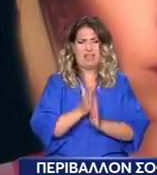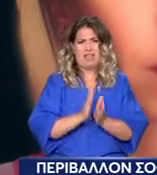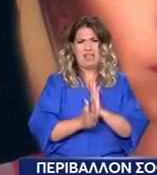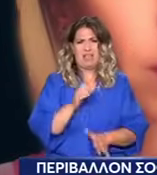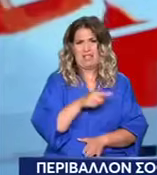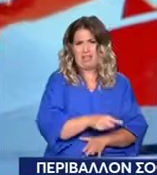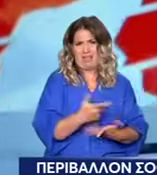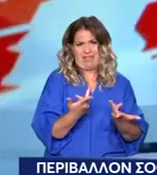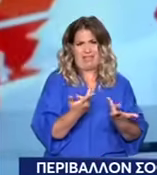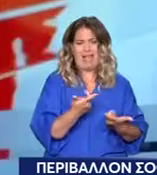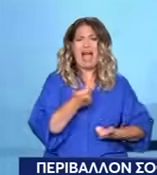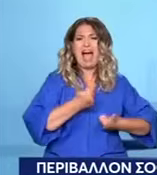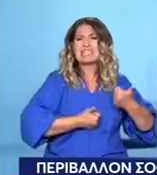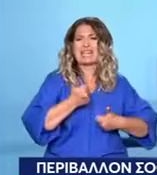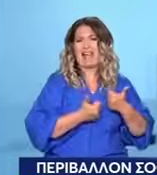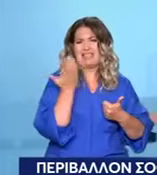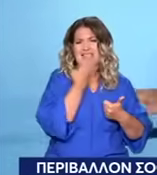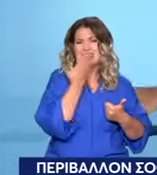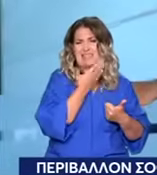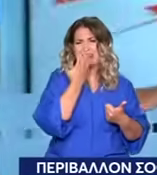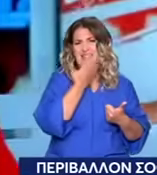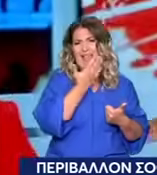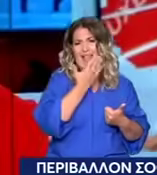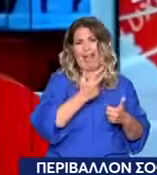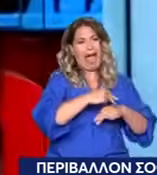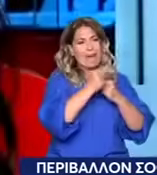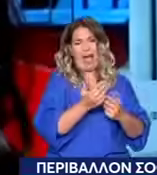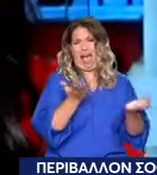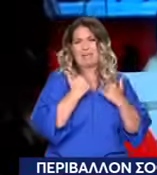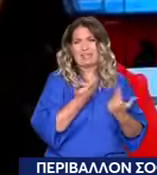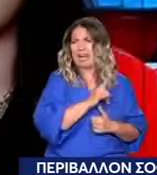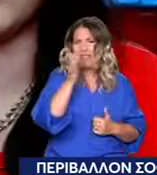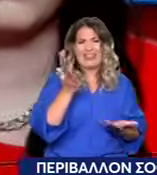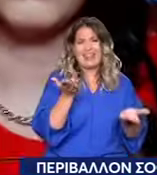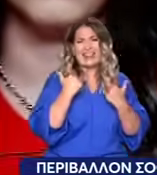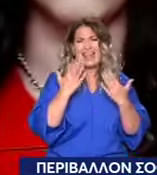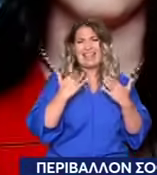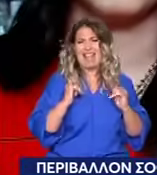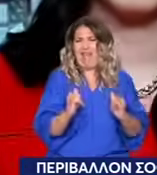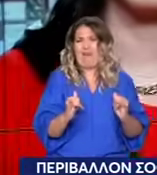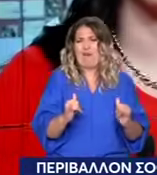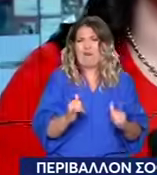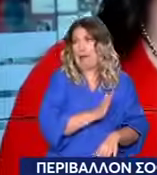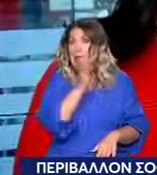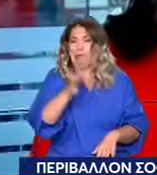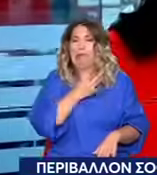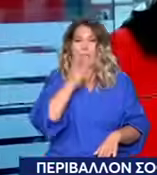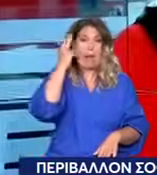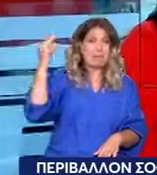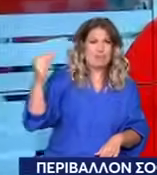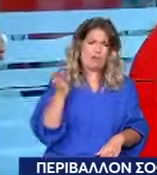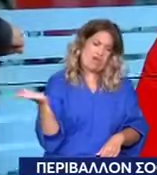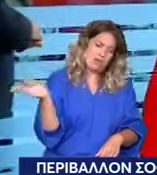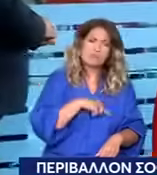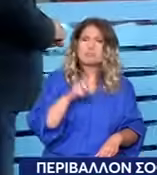εξετάσεών της. Να πω μια φορά το διαγωνισμό μας, γιατί έχουμε πάρα πολύ. Το έχουμε χάσει, είναι λογικό, γιατί νομίζω μια